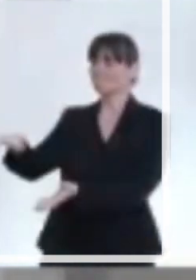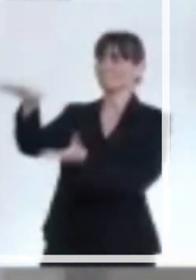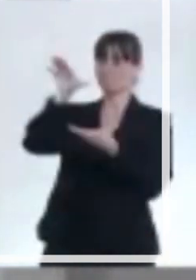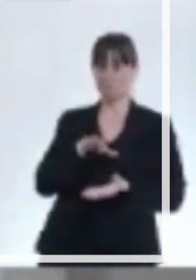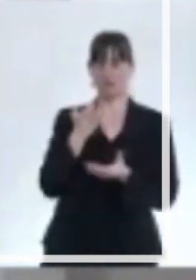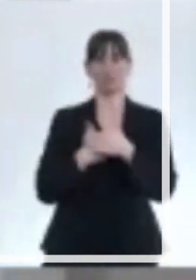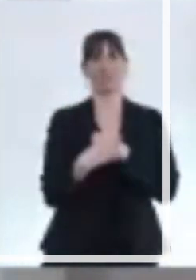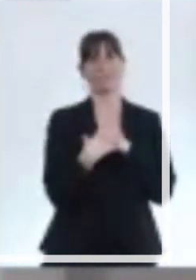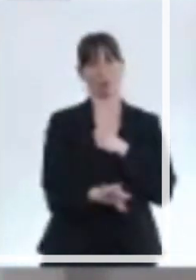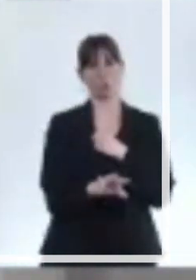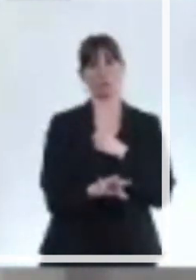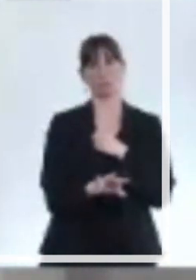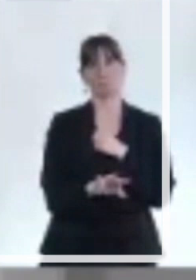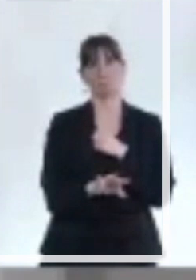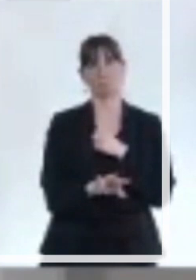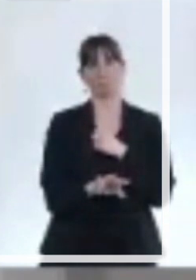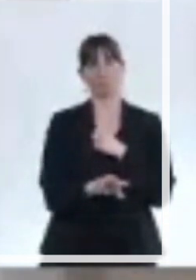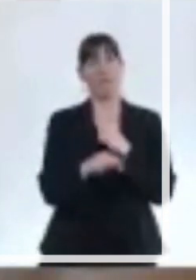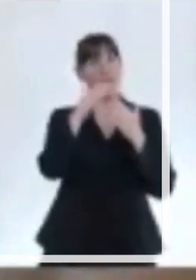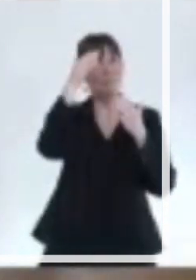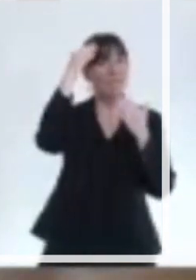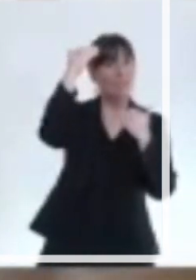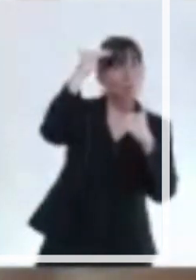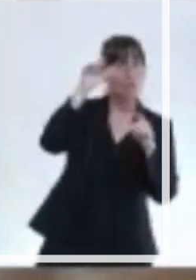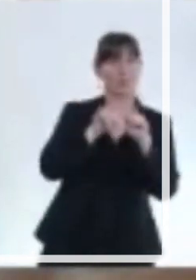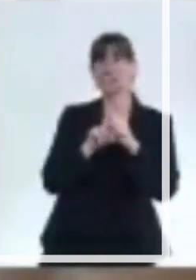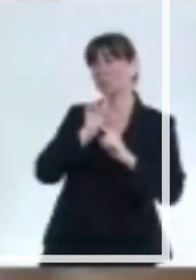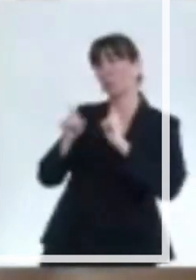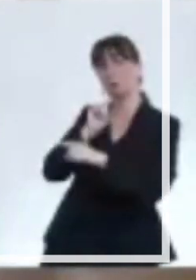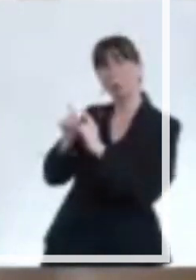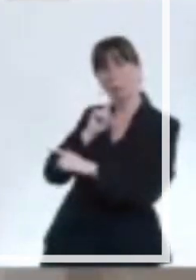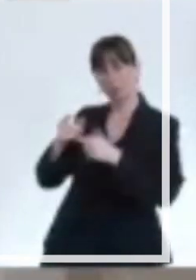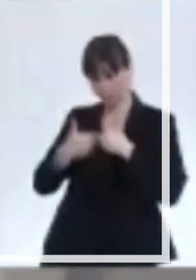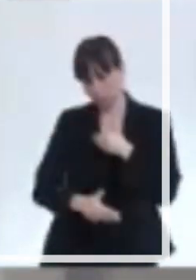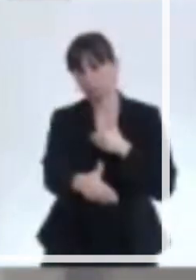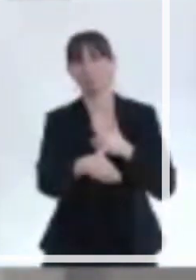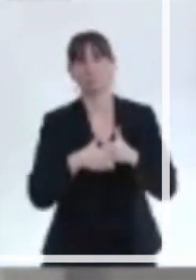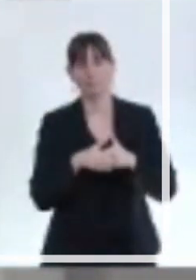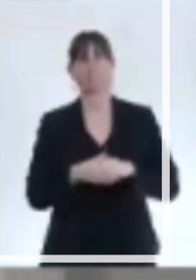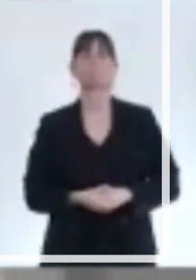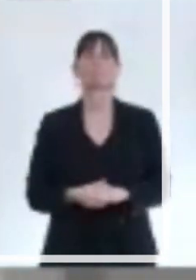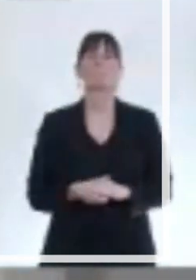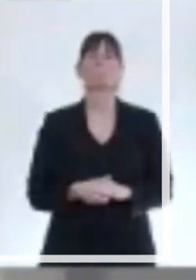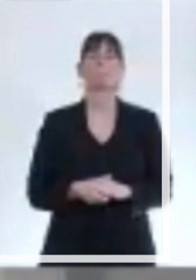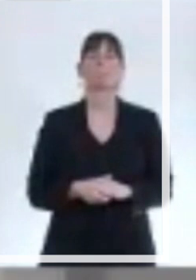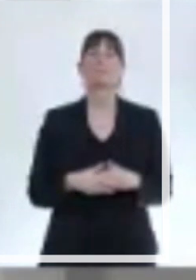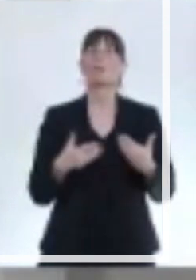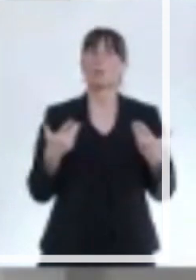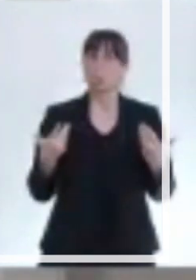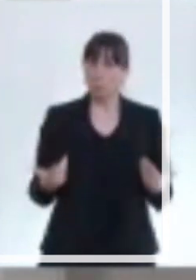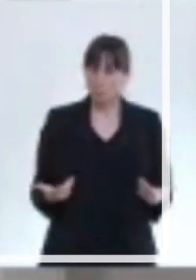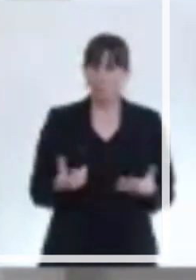depuis la france et l'étranger pour les semaines les mois à venir un pont aérien et 3